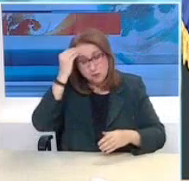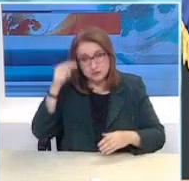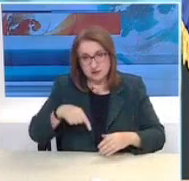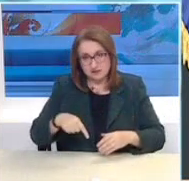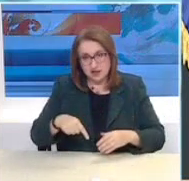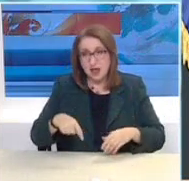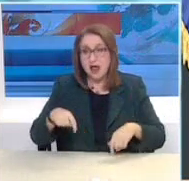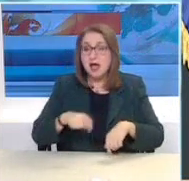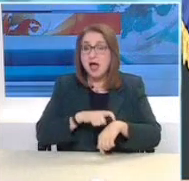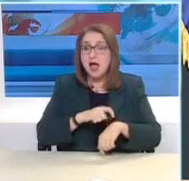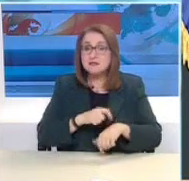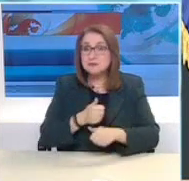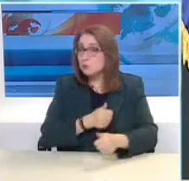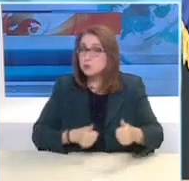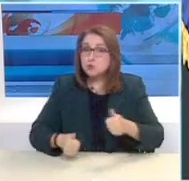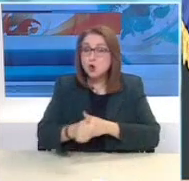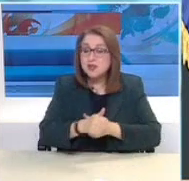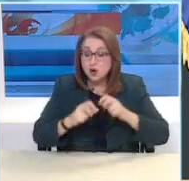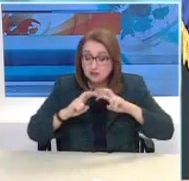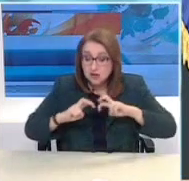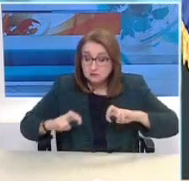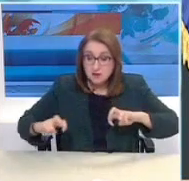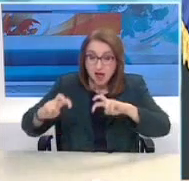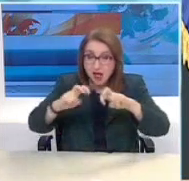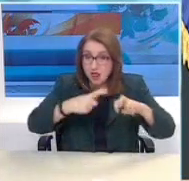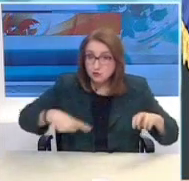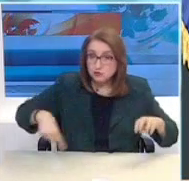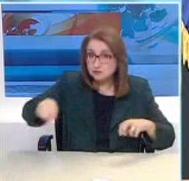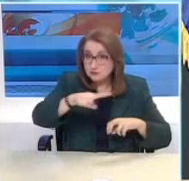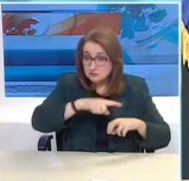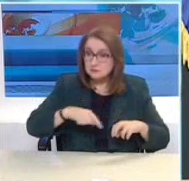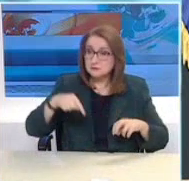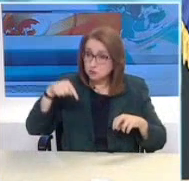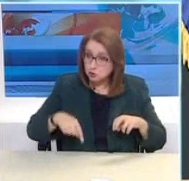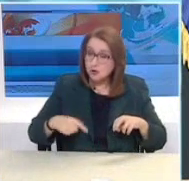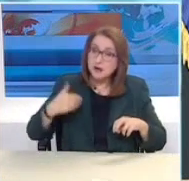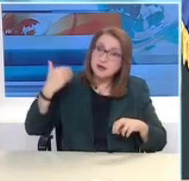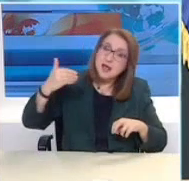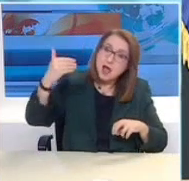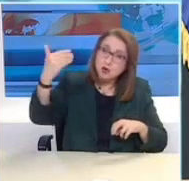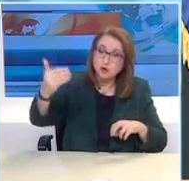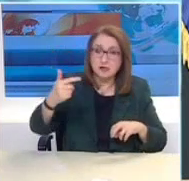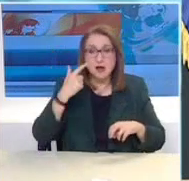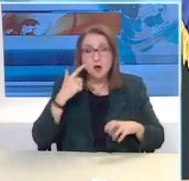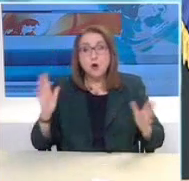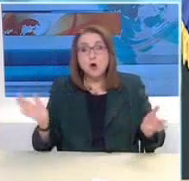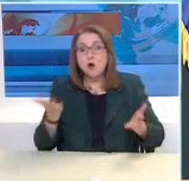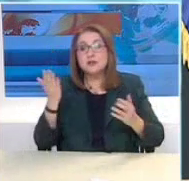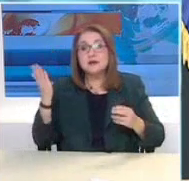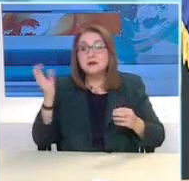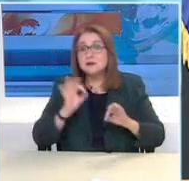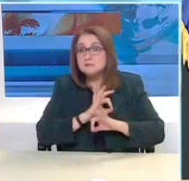για τον εργαστηριακό έλεγχο τόσο αυτή την περίοδο όσο και στο άμεσο μέλλον, όταν θα έχουμε τις αξιόπιστες